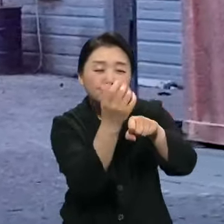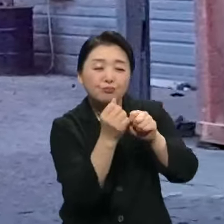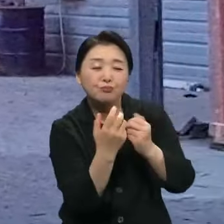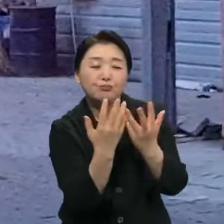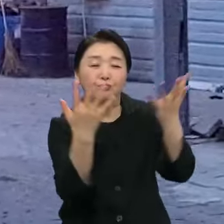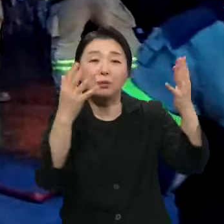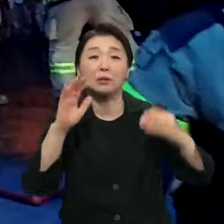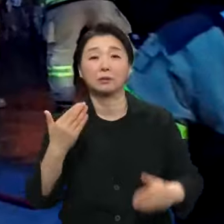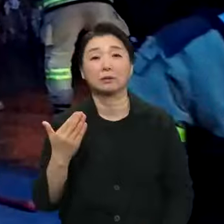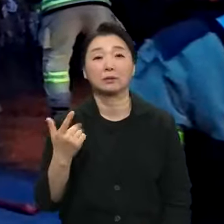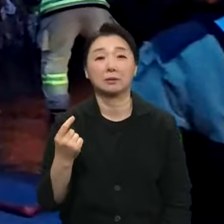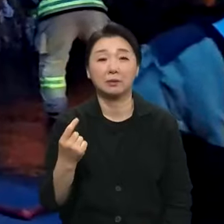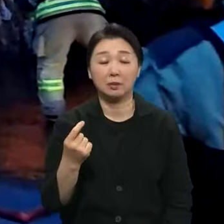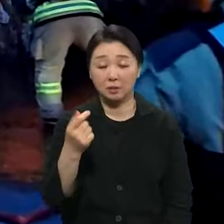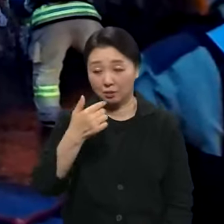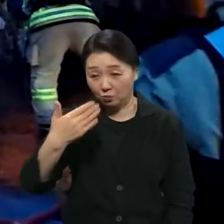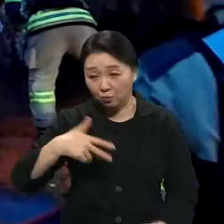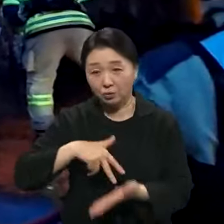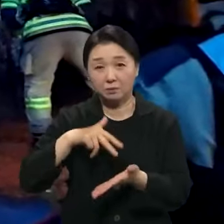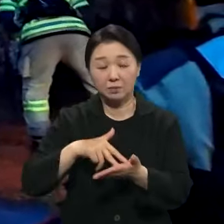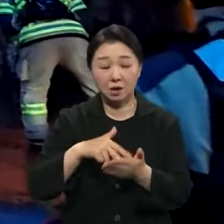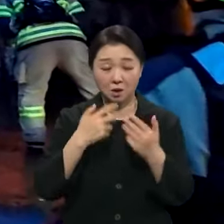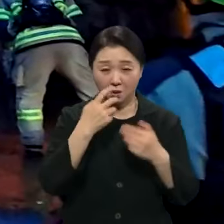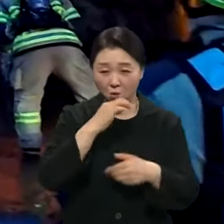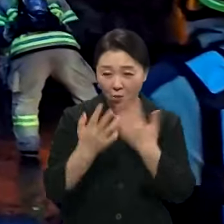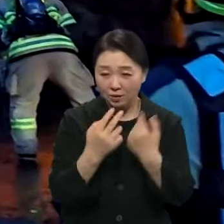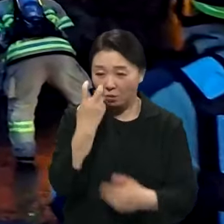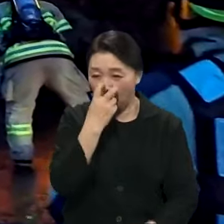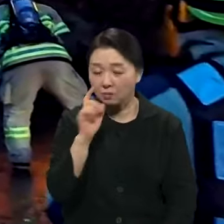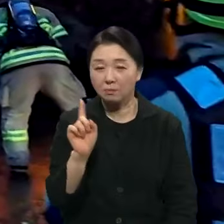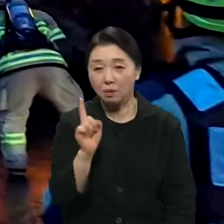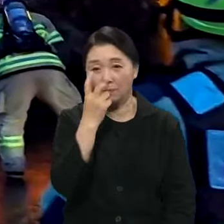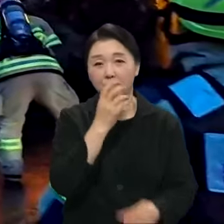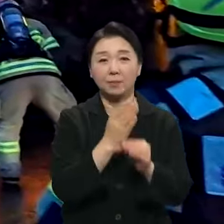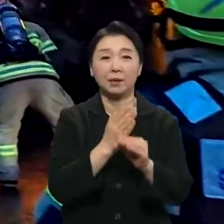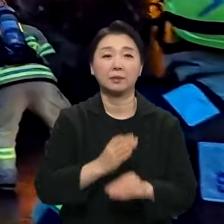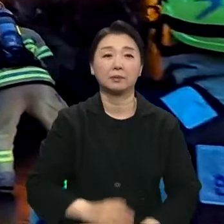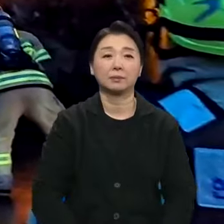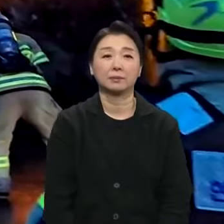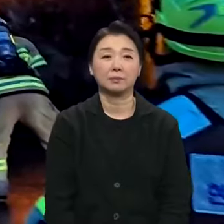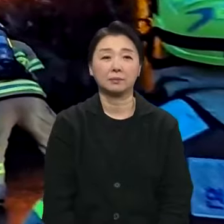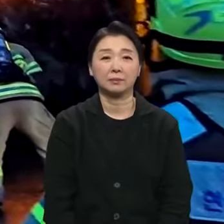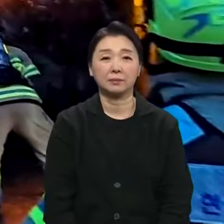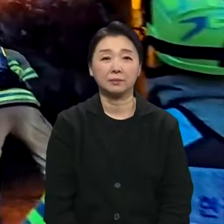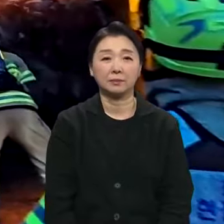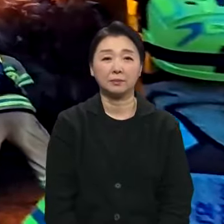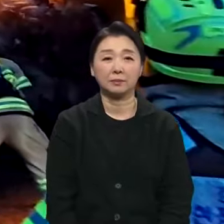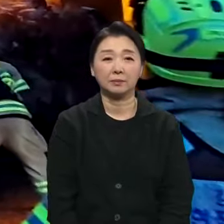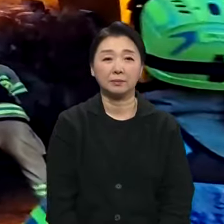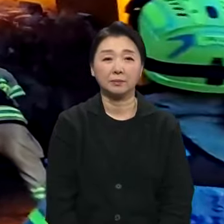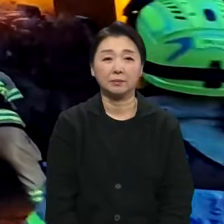추정되는 가운데 소방당국이 정확한 화재 원인을 조사 중입 입니다 JTBC